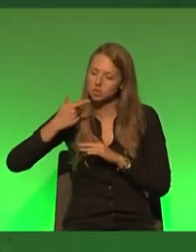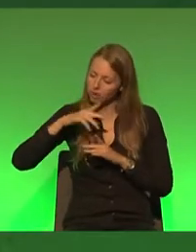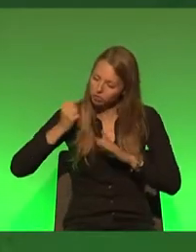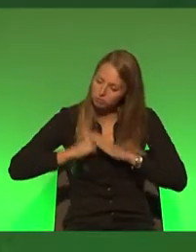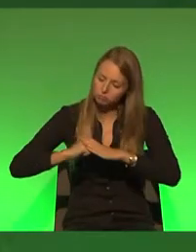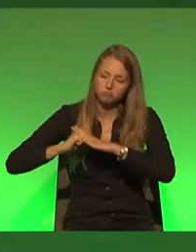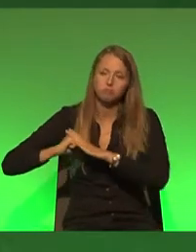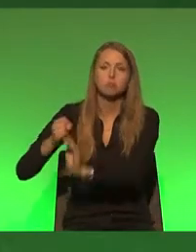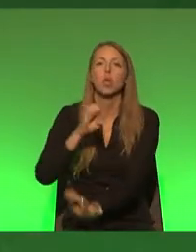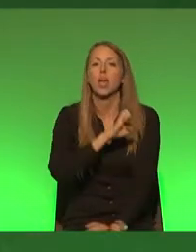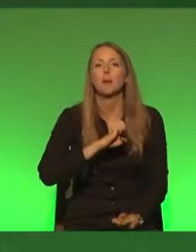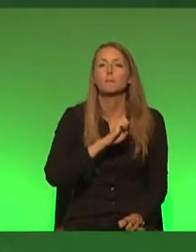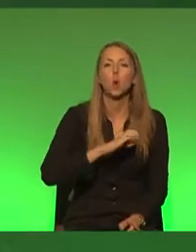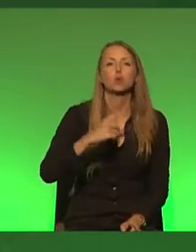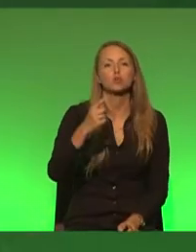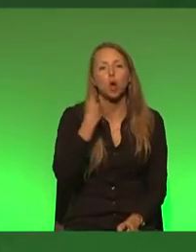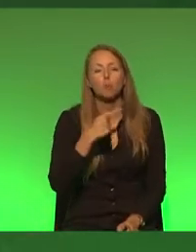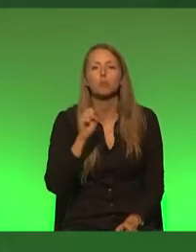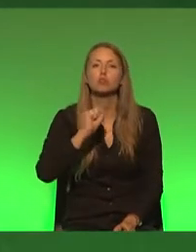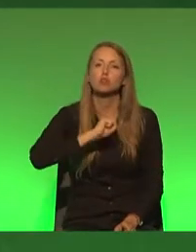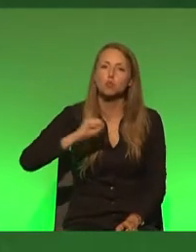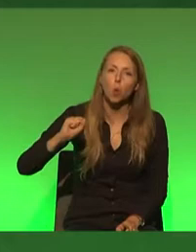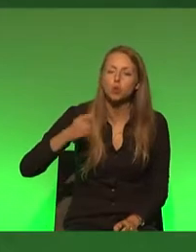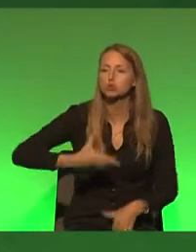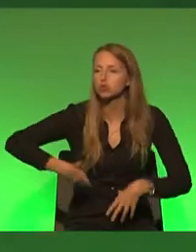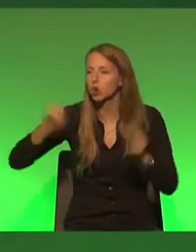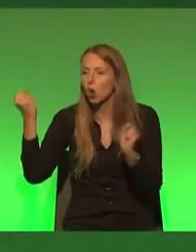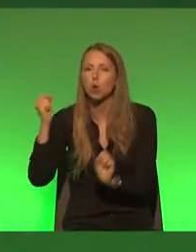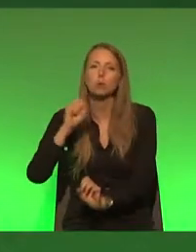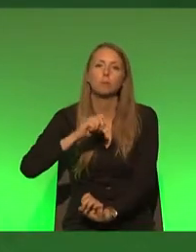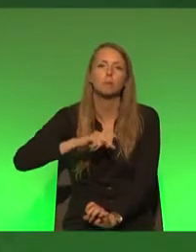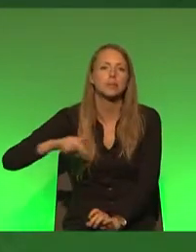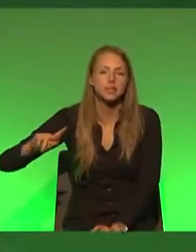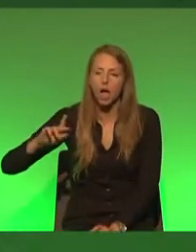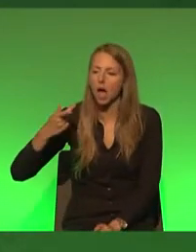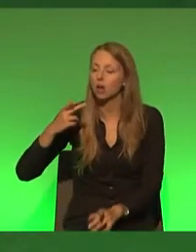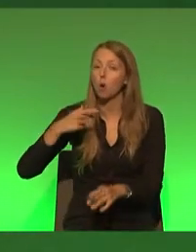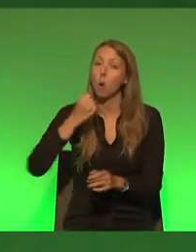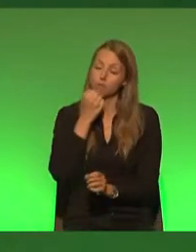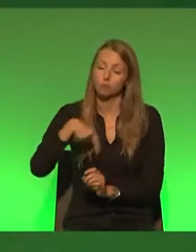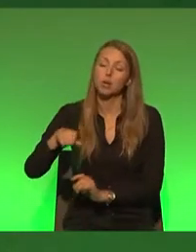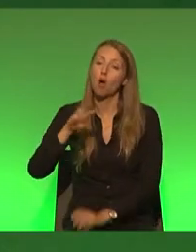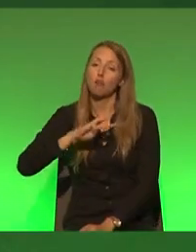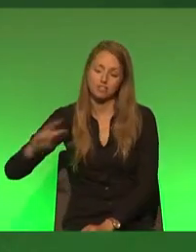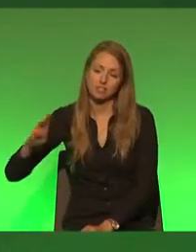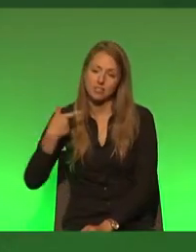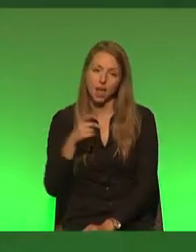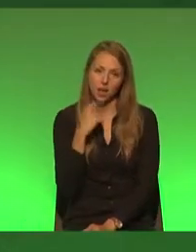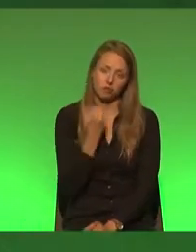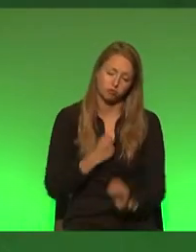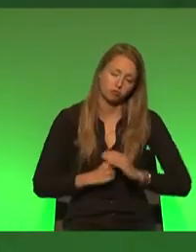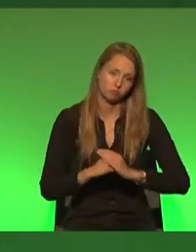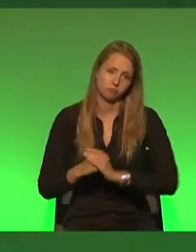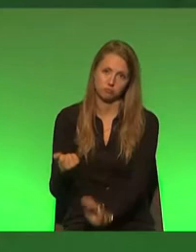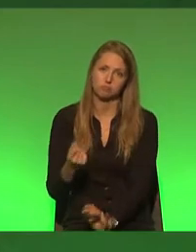in Ibbenbüren, in Dortmund, in Soest, in Köln und Petershagen und ganz bald hoffentlich auch in Windeck. Und da sind die Daumen festgedrückt. Mein Name